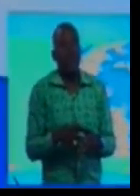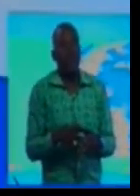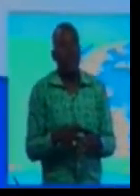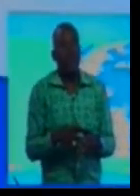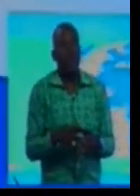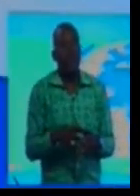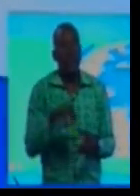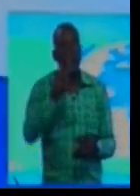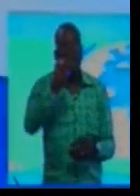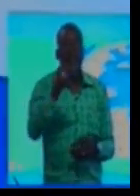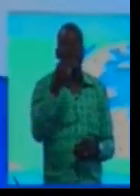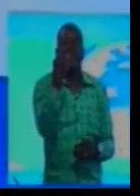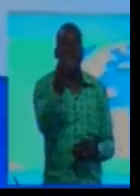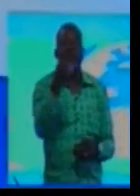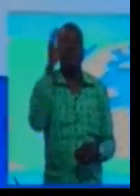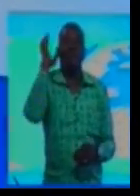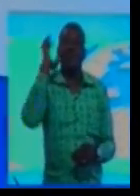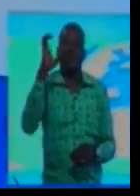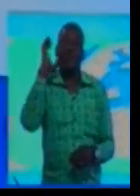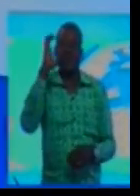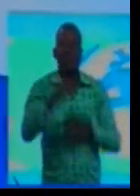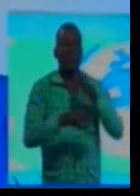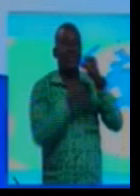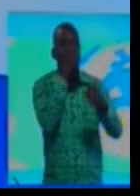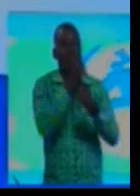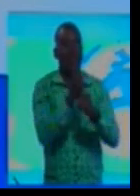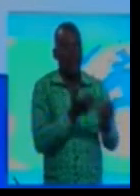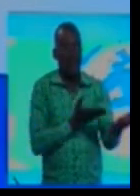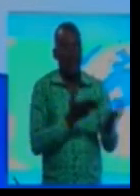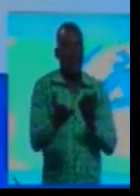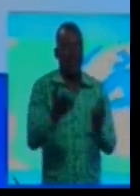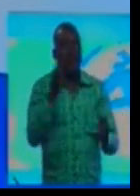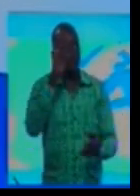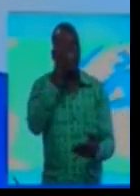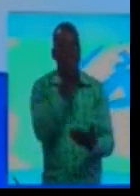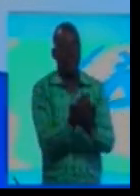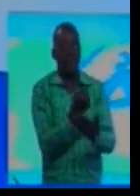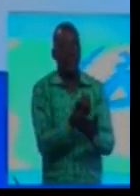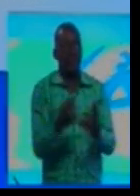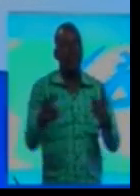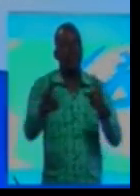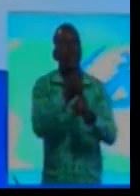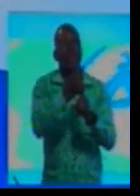La 21e conférence annuelle des services du Trésor se tient